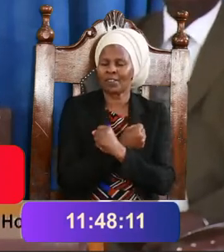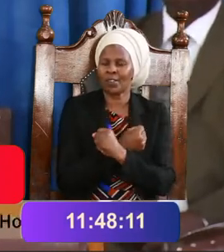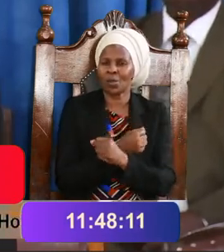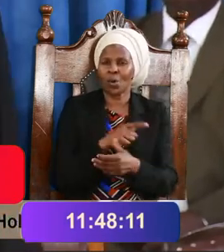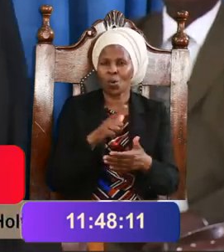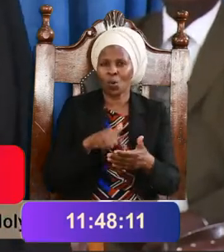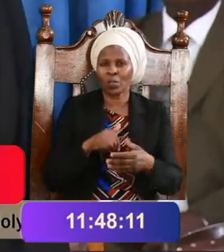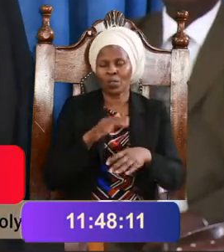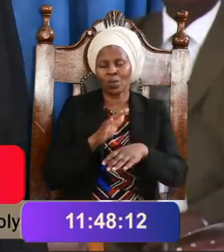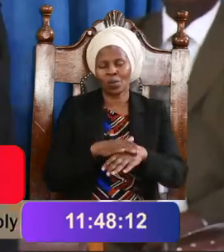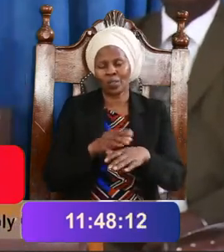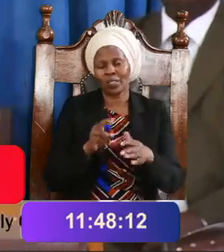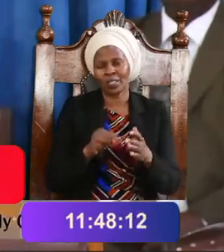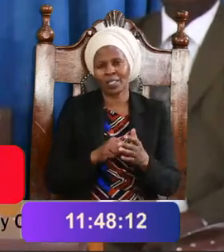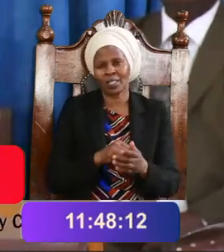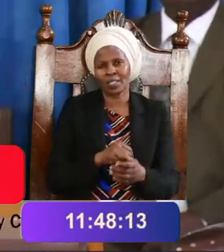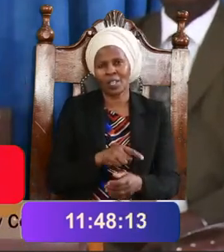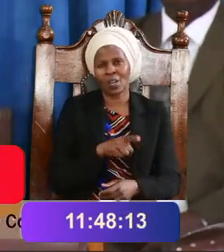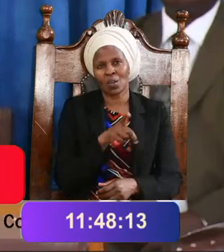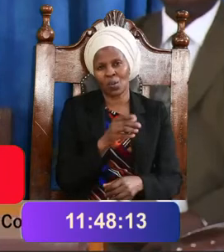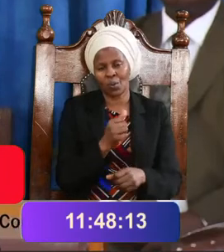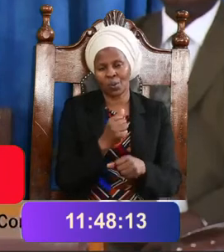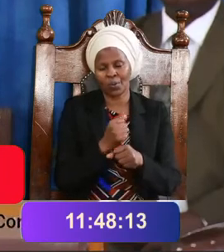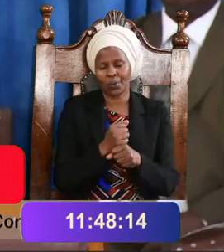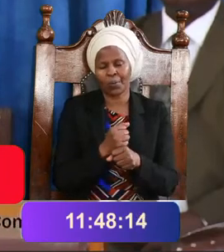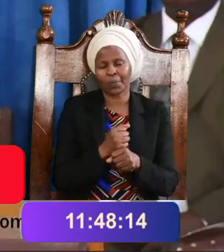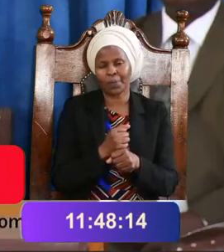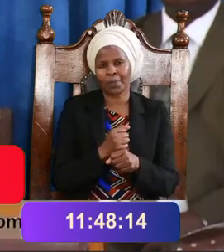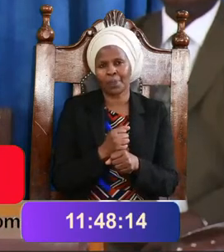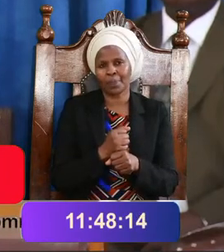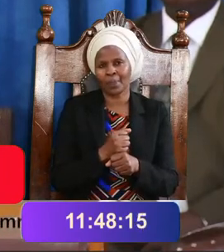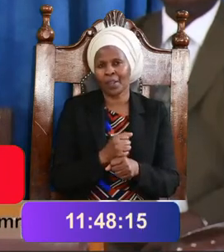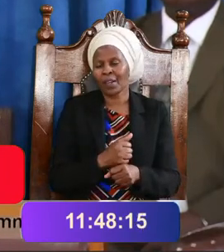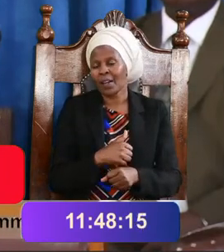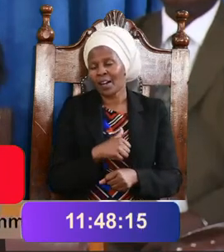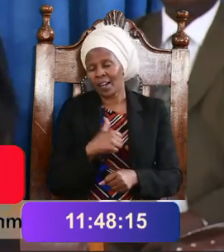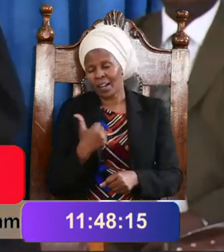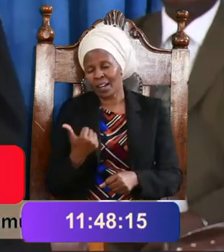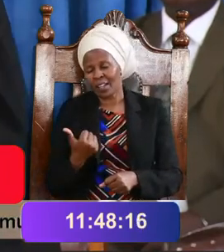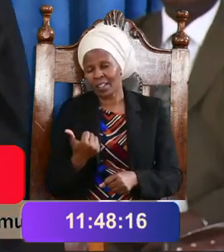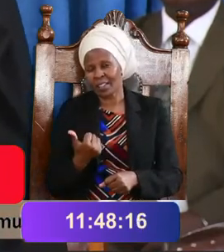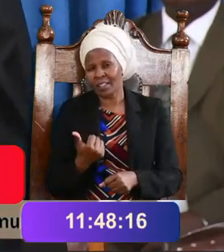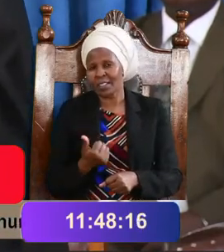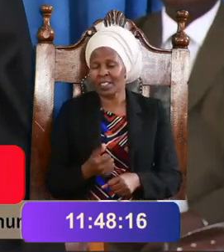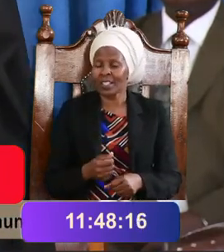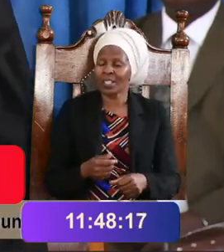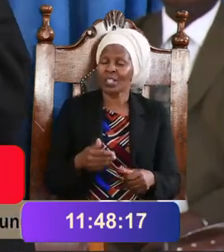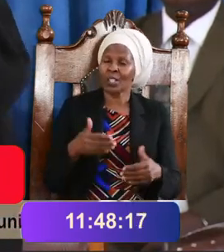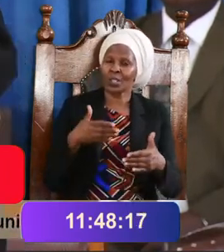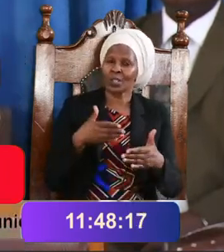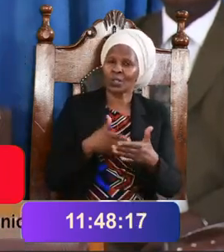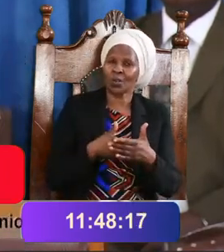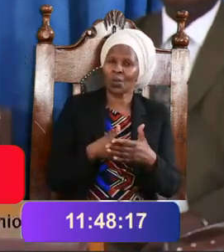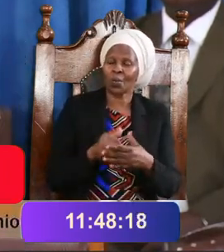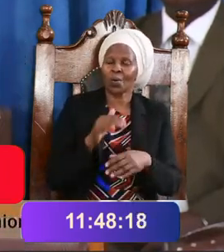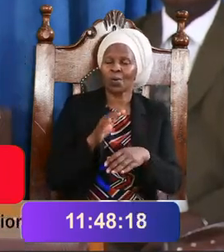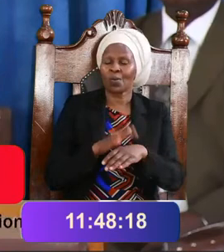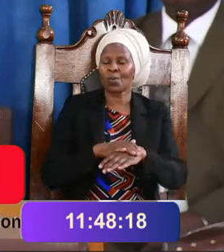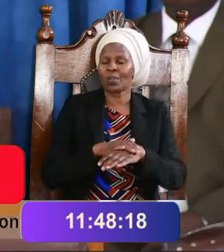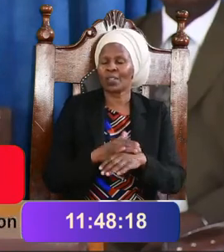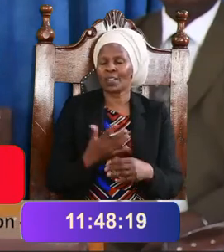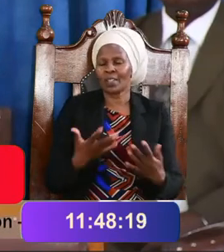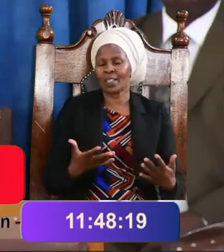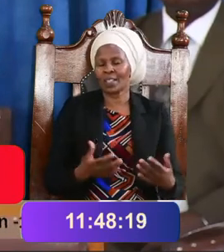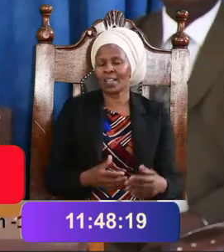watu wote ambao wanapenda wema. Kuna wengi wanapinga uzuri na kufurahia